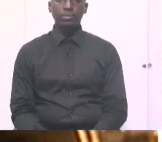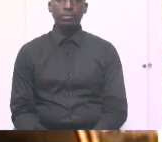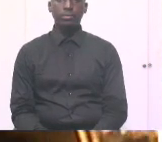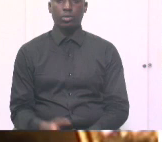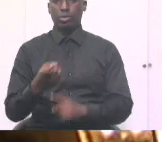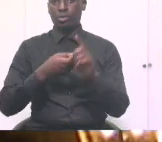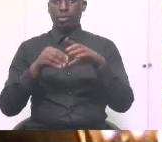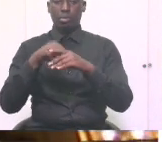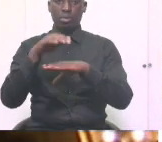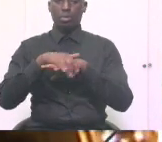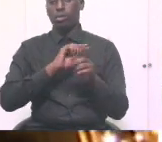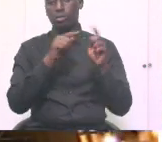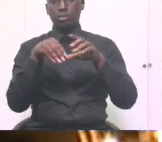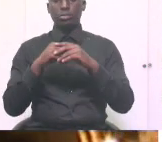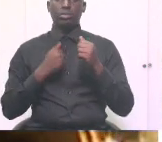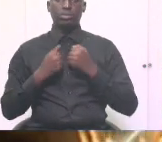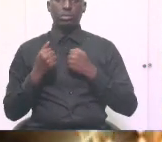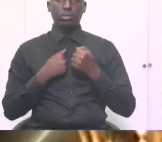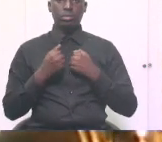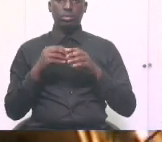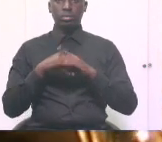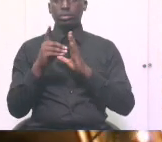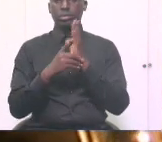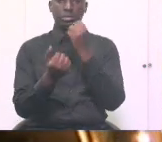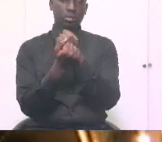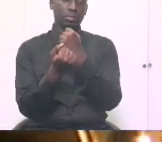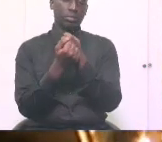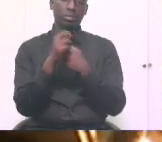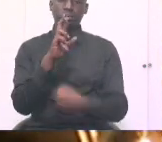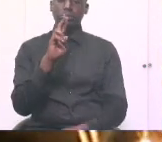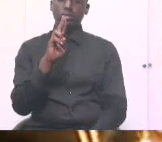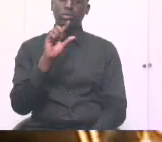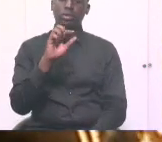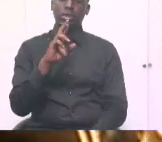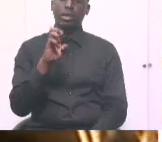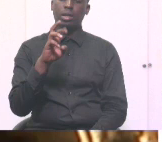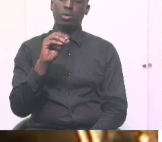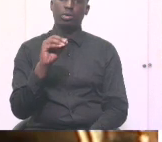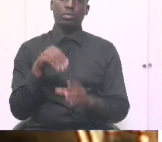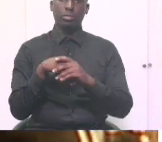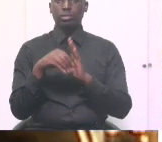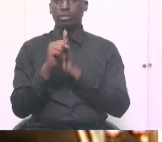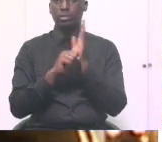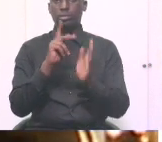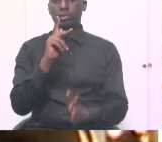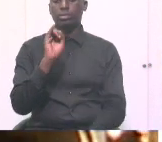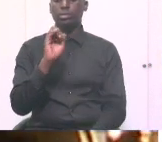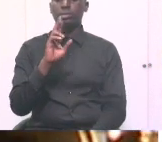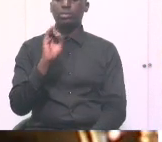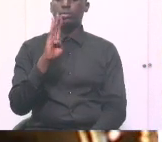Tuve mu Bwongereza tugaruke mu Rwanda mu karere ka Rubavu mu mudugudu wa Rugerero akagari ka Gikombe mu murenge wa Nyakiriba.